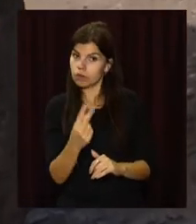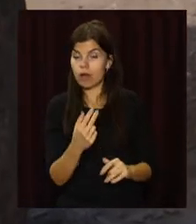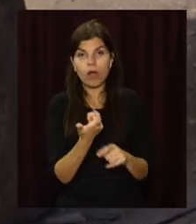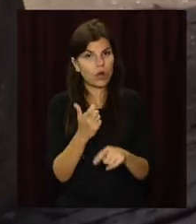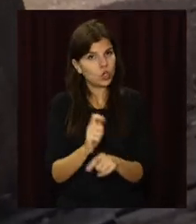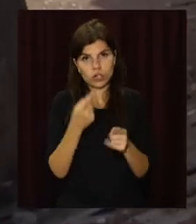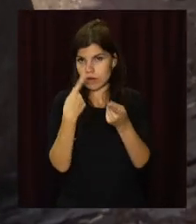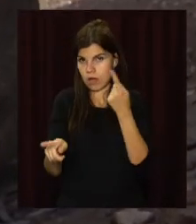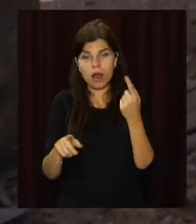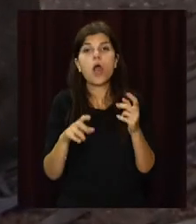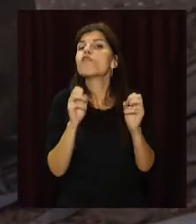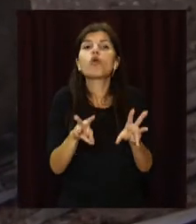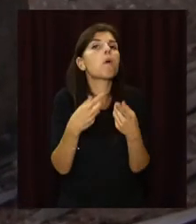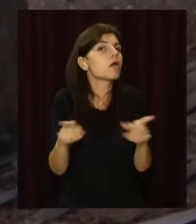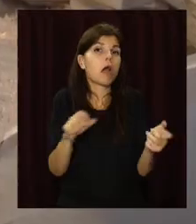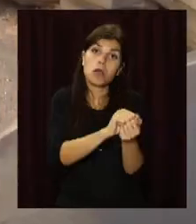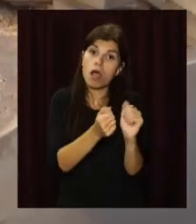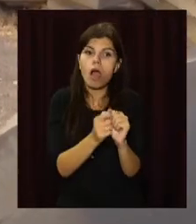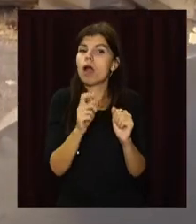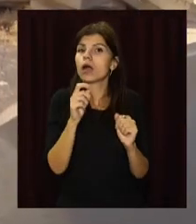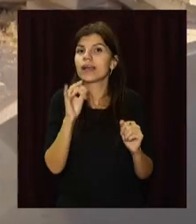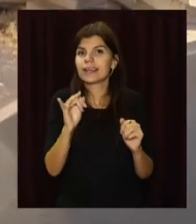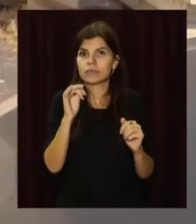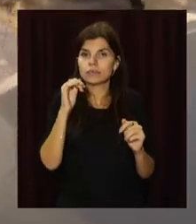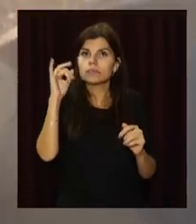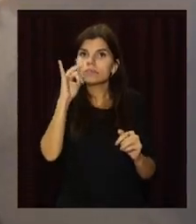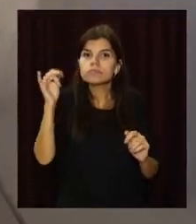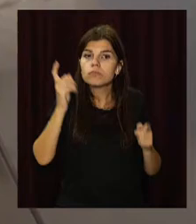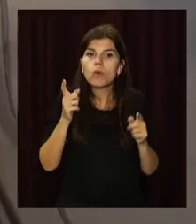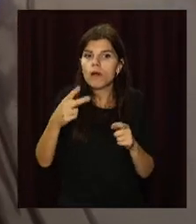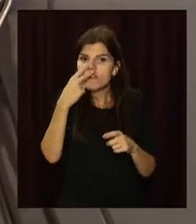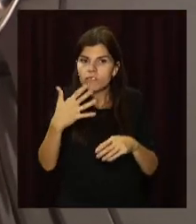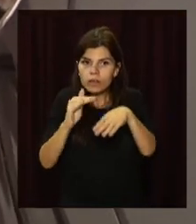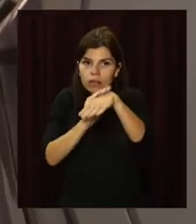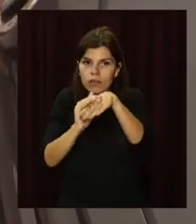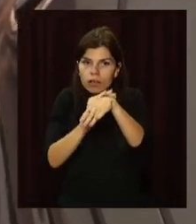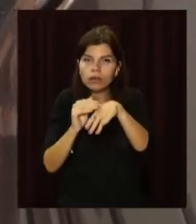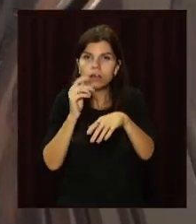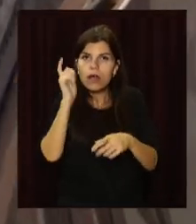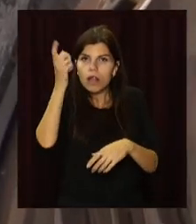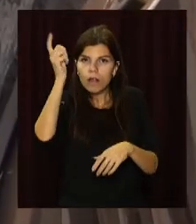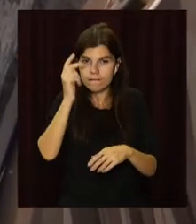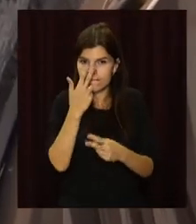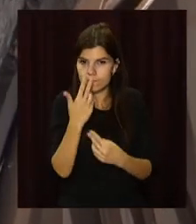від просто каменю? Ну, по-перше, на ній помітні сліди штучної обробки. Вона стесана, тобто ми бачимо, що